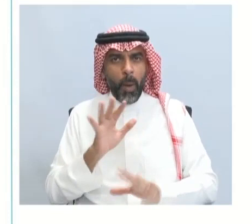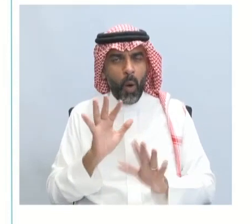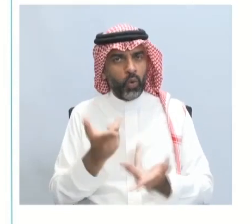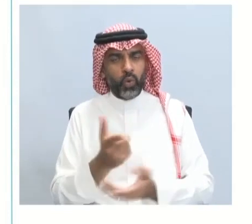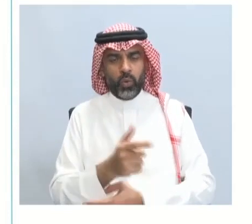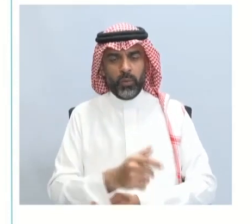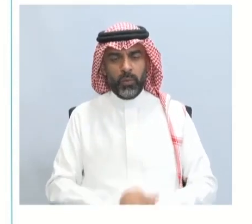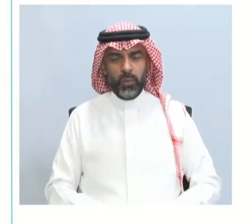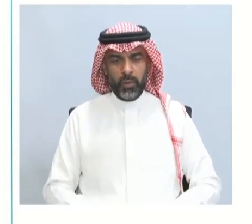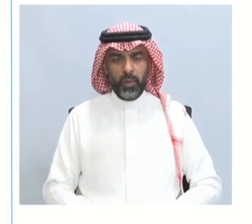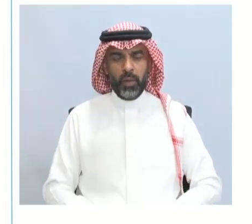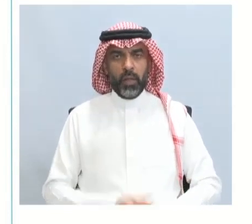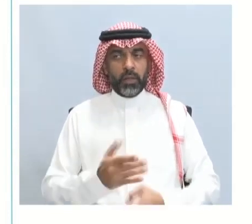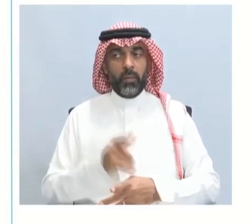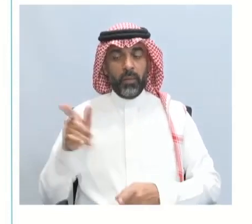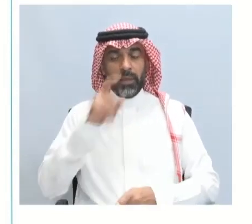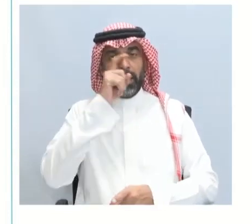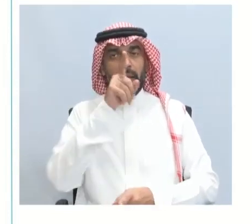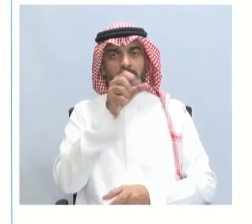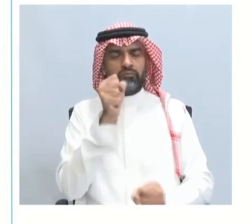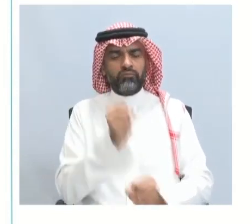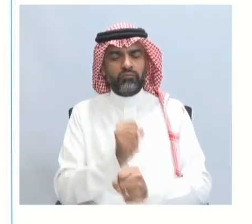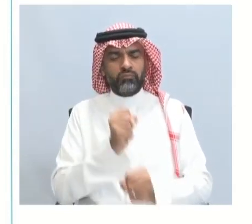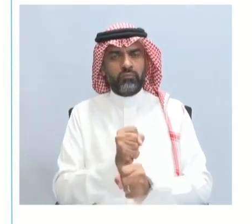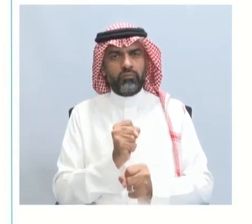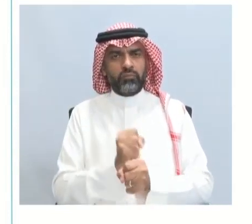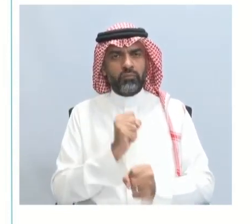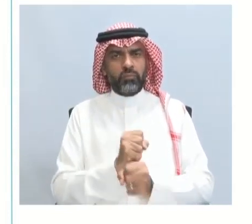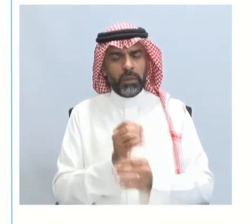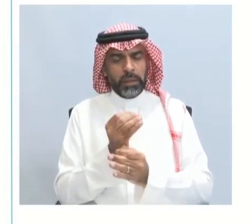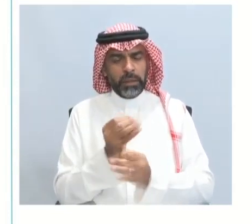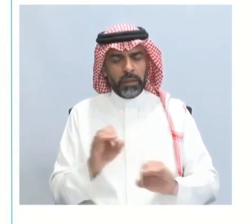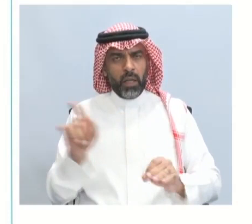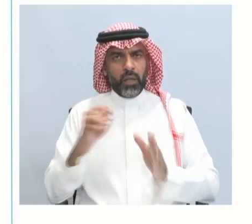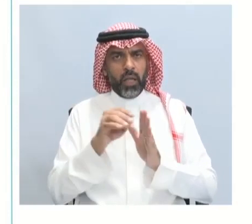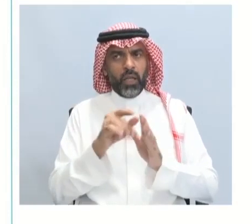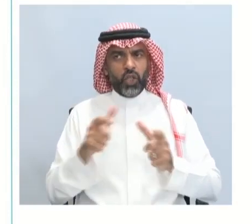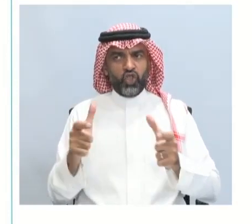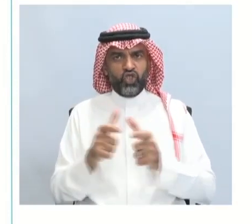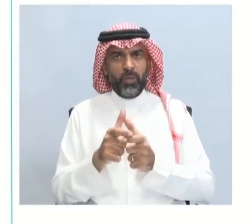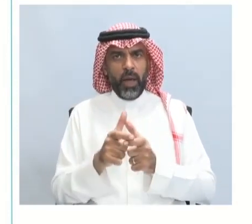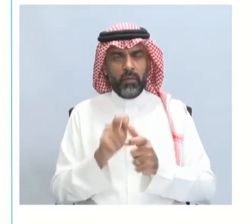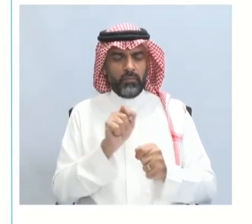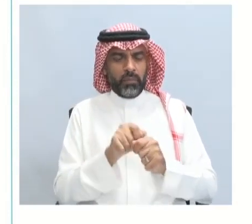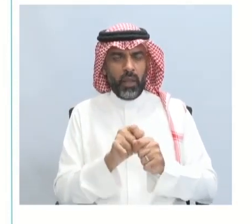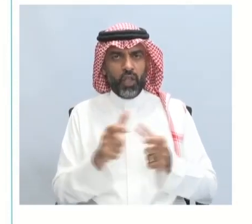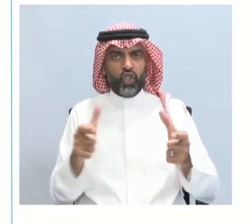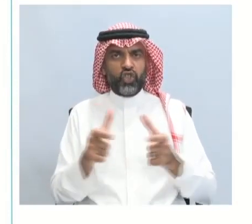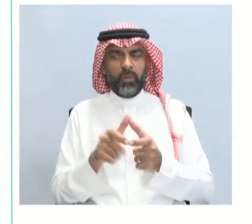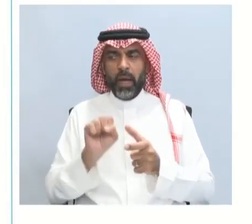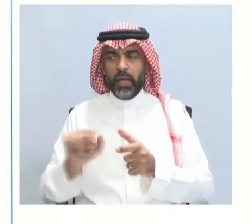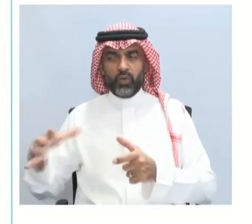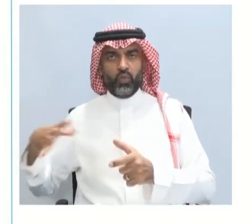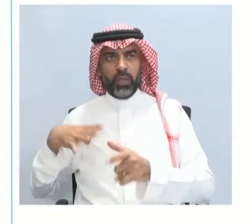تقوم بترتيب اجتماعات مع هذه المنظمات الحكوميه او غيرها وبالتالي قد يطلب منك التواصل مع الجهات الاخرى لكي ترتب